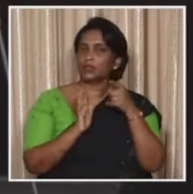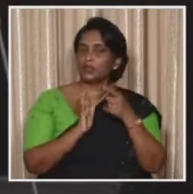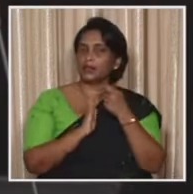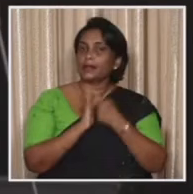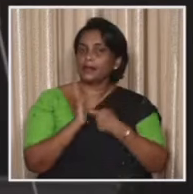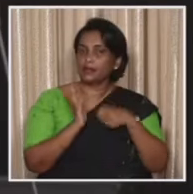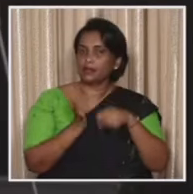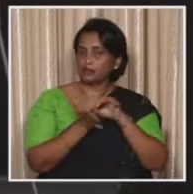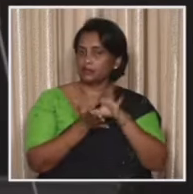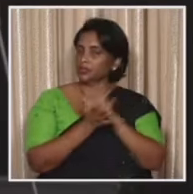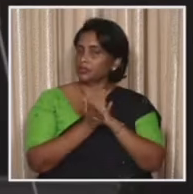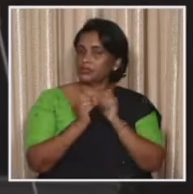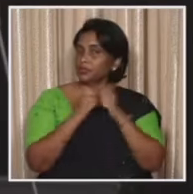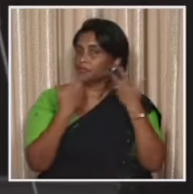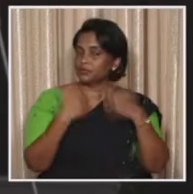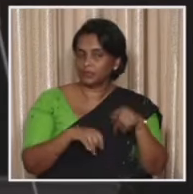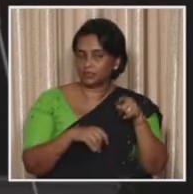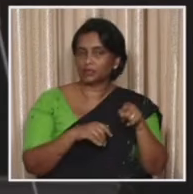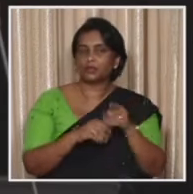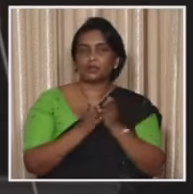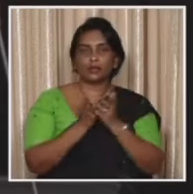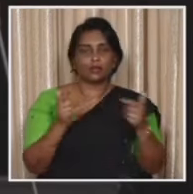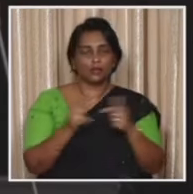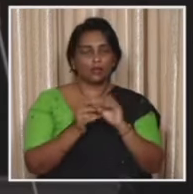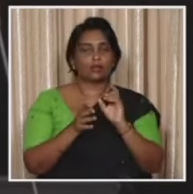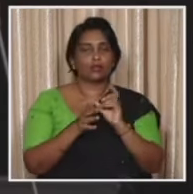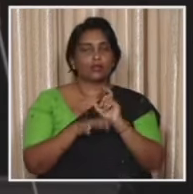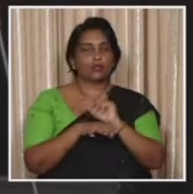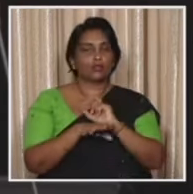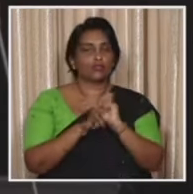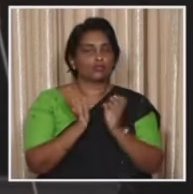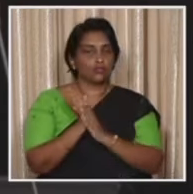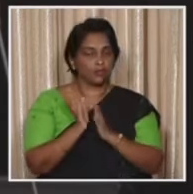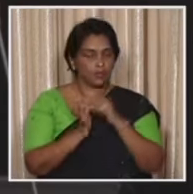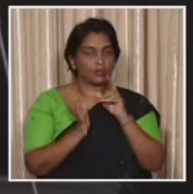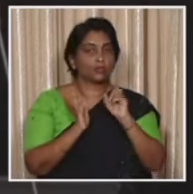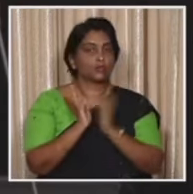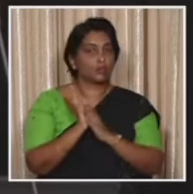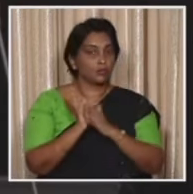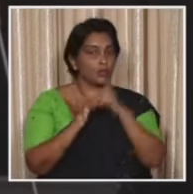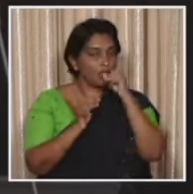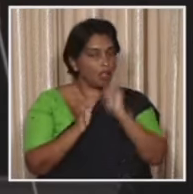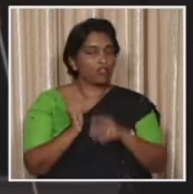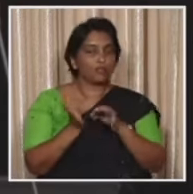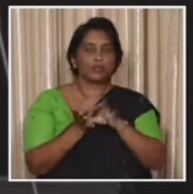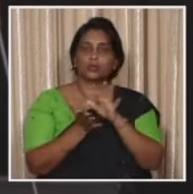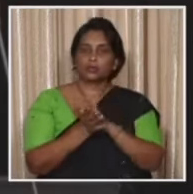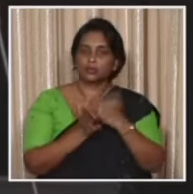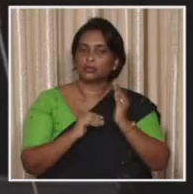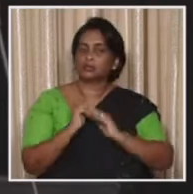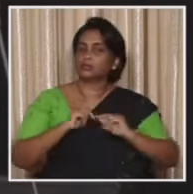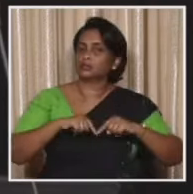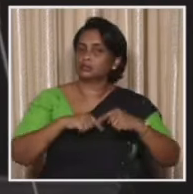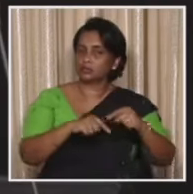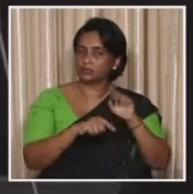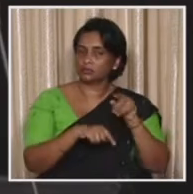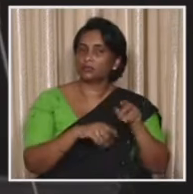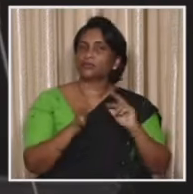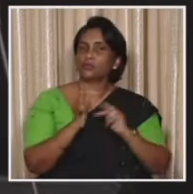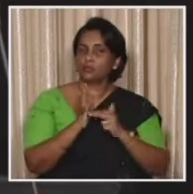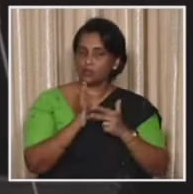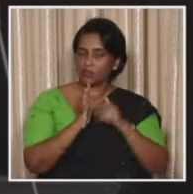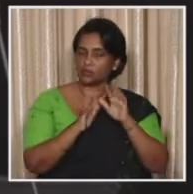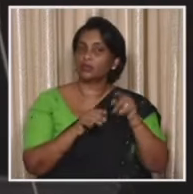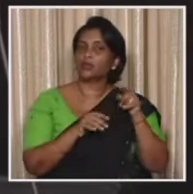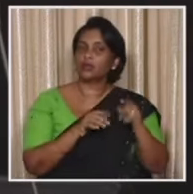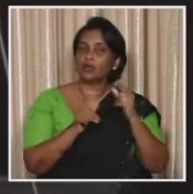අපි සම්පාදනය කරලා අවසානයි. පෝට් සිටි කමිෂන් එක තියෙනවා. ඒ කොමිෂමේ අනුමැතිය යටතේ ක්‍රියාත්මක කළ හැකි ව්‍යාපෘති තියෙනවා. ඒ